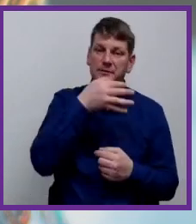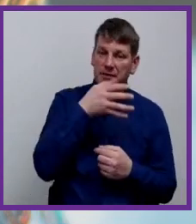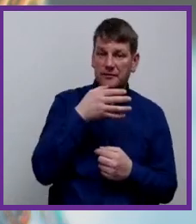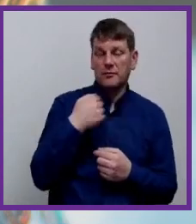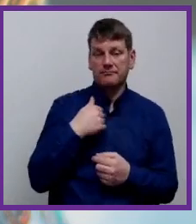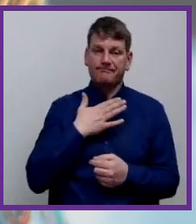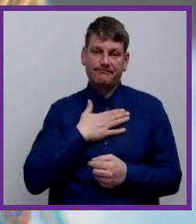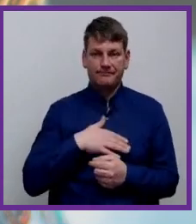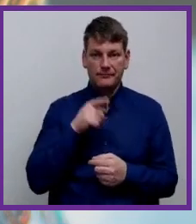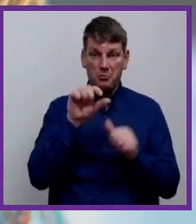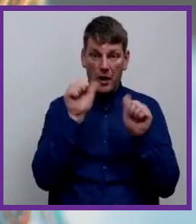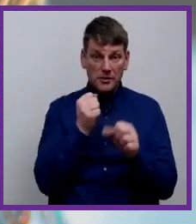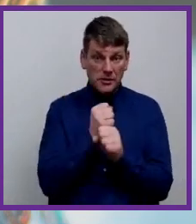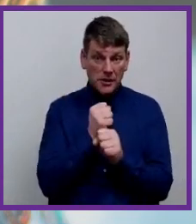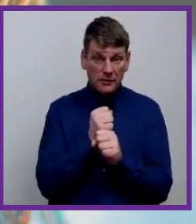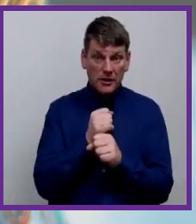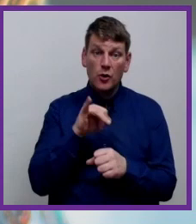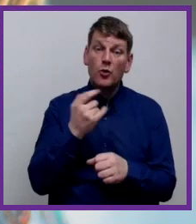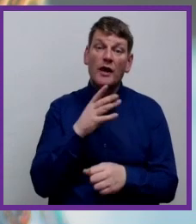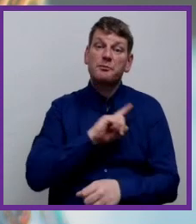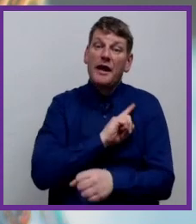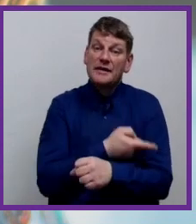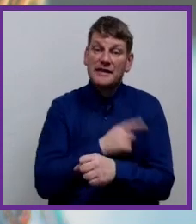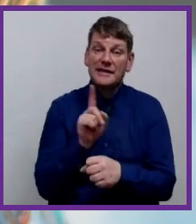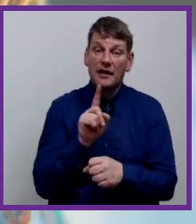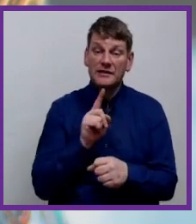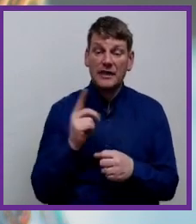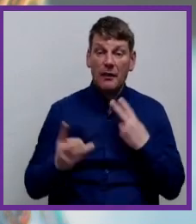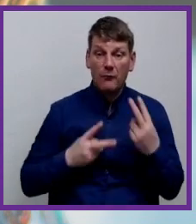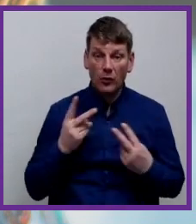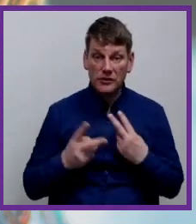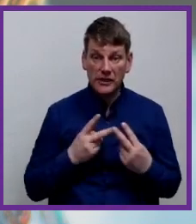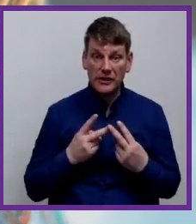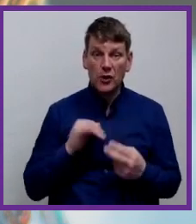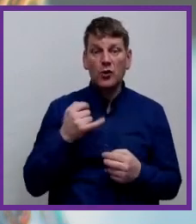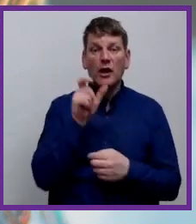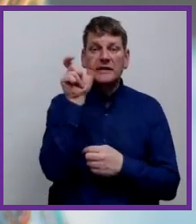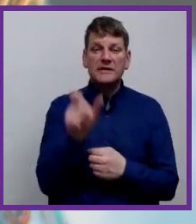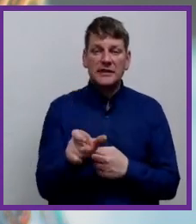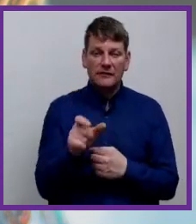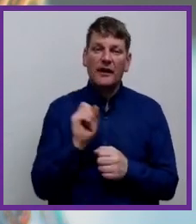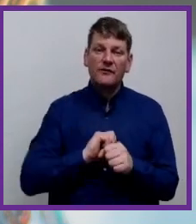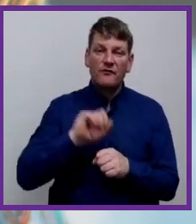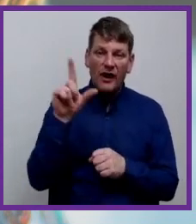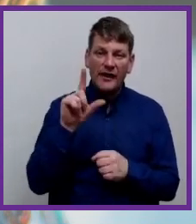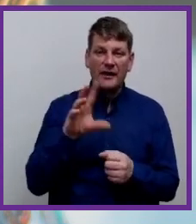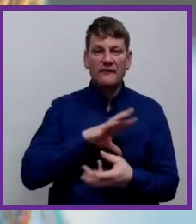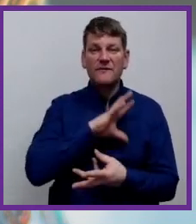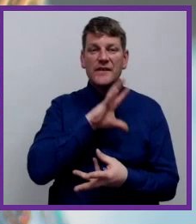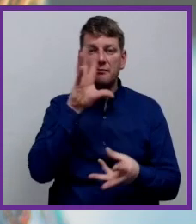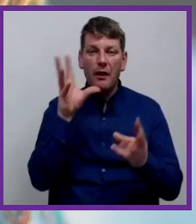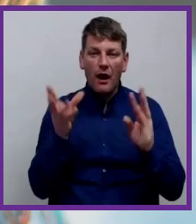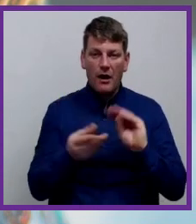pieņemams. Un turklāt, jo spēcīgāks ir šīs emocijas, jo cilvēks vairāk vispārina šo